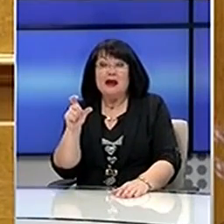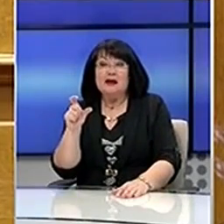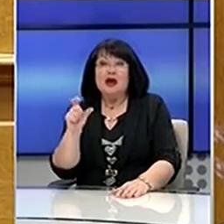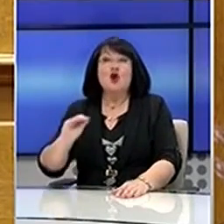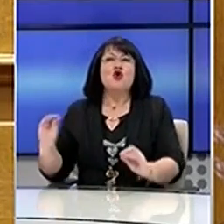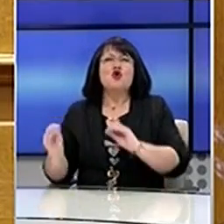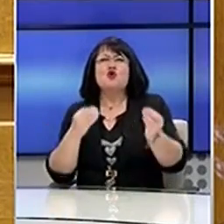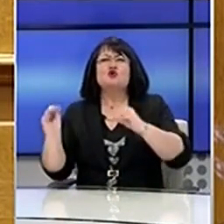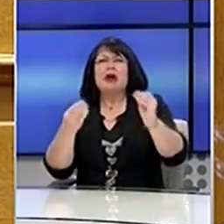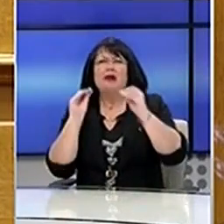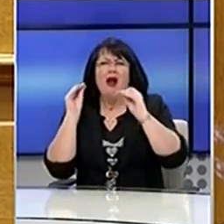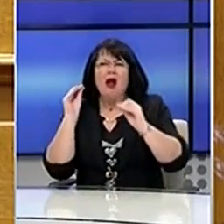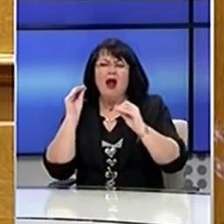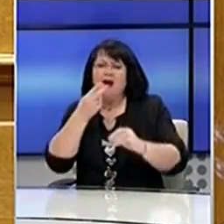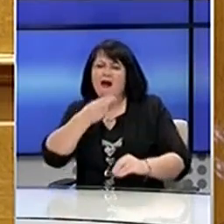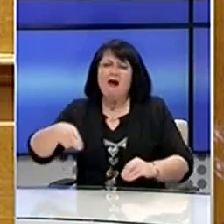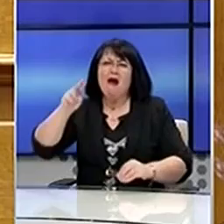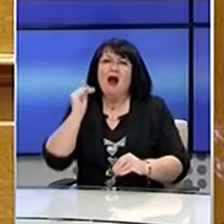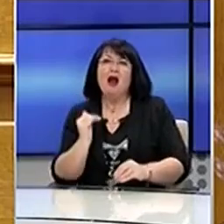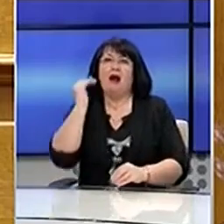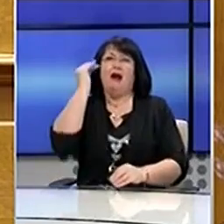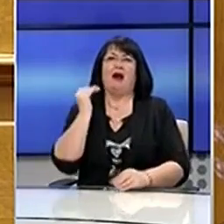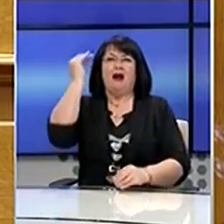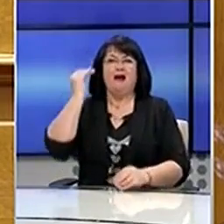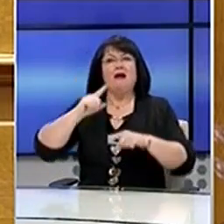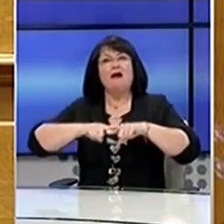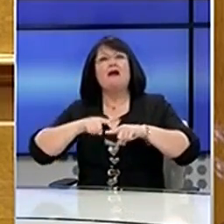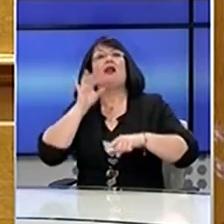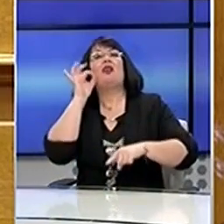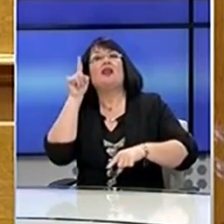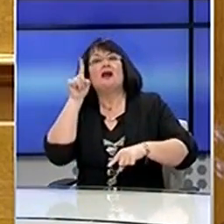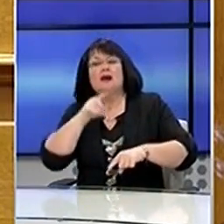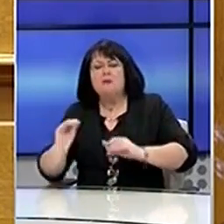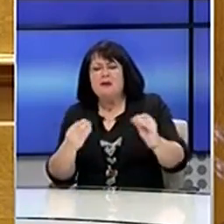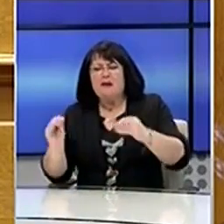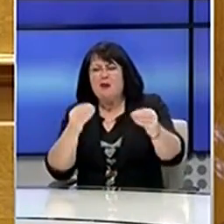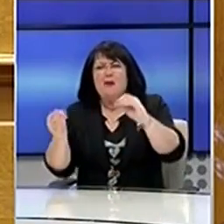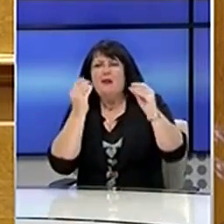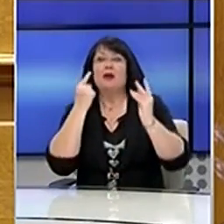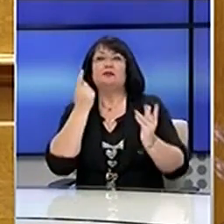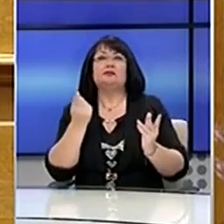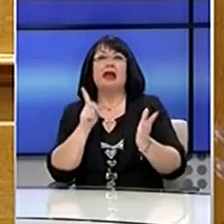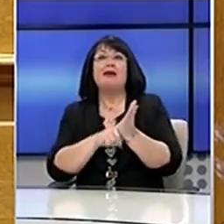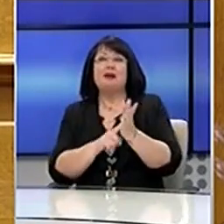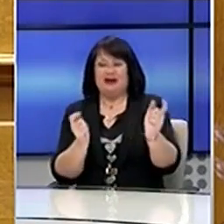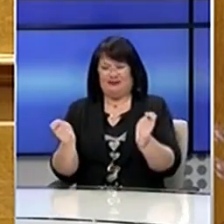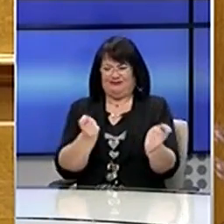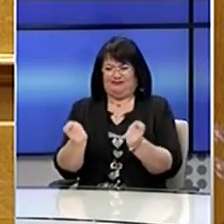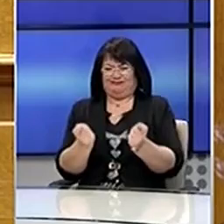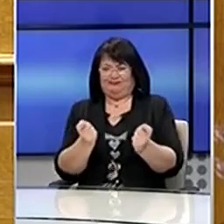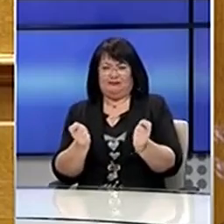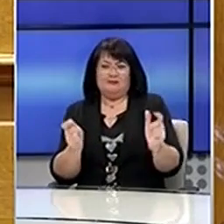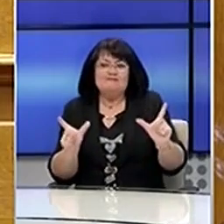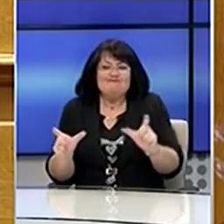αύξηση των κρουσμάτων, κυρίως στη Βόρεια Ελλάδα, την οποία έπρεπε πάση θυσία να συγκρατήσουμε. Και